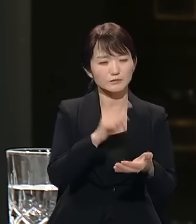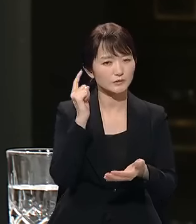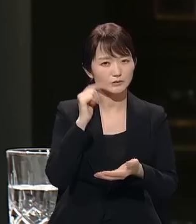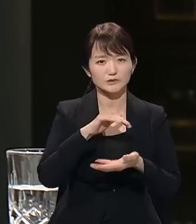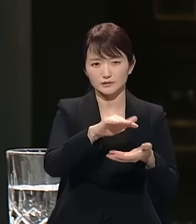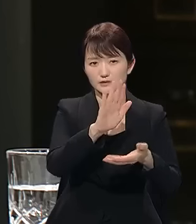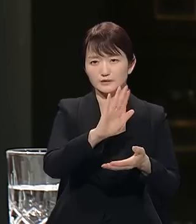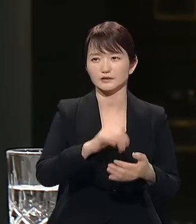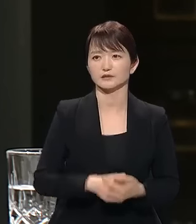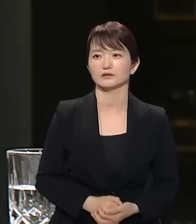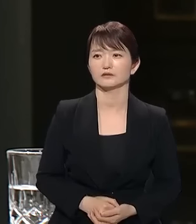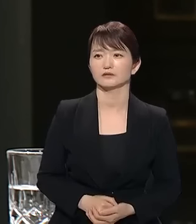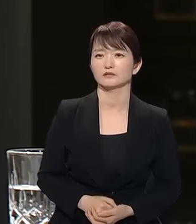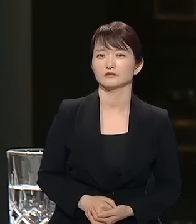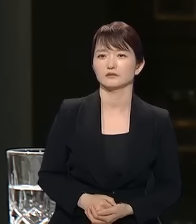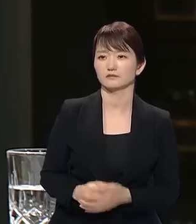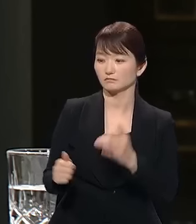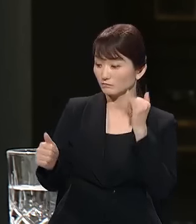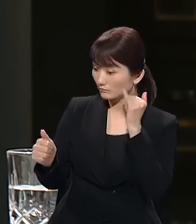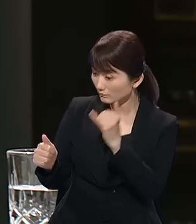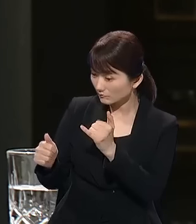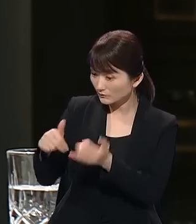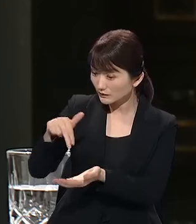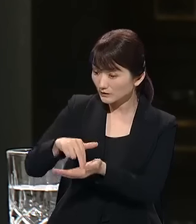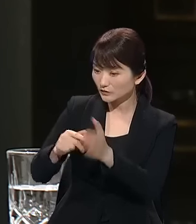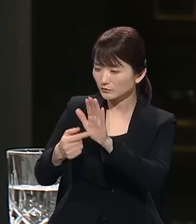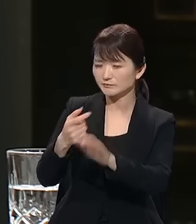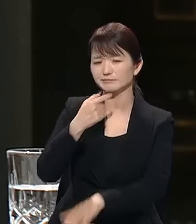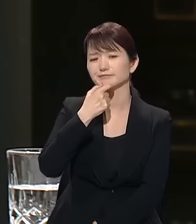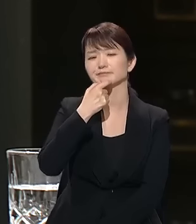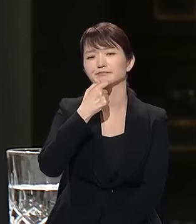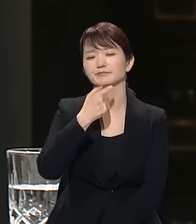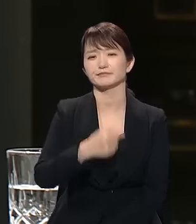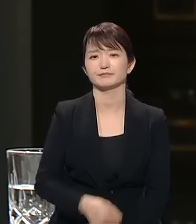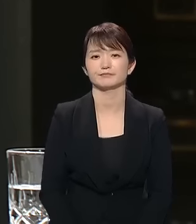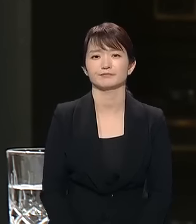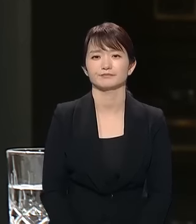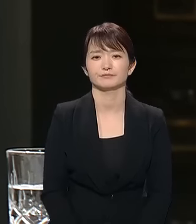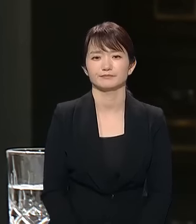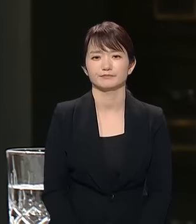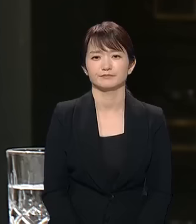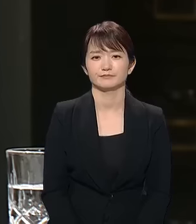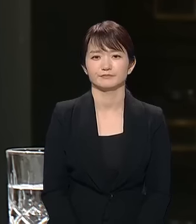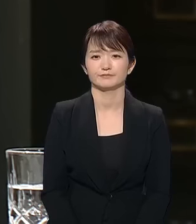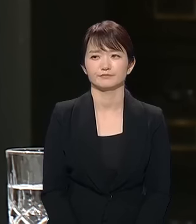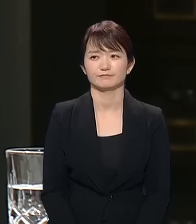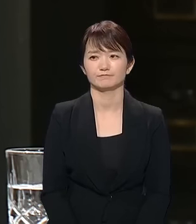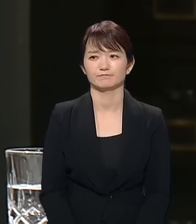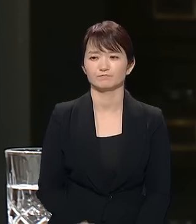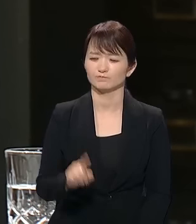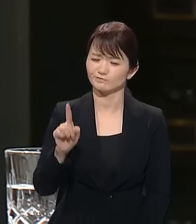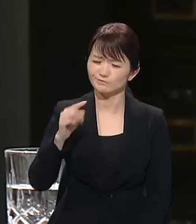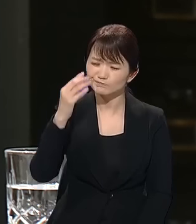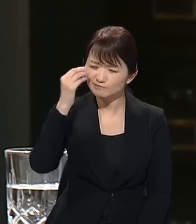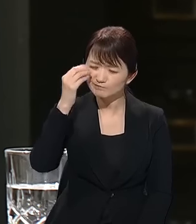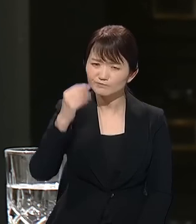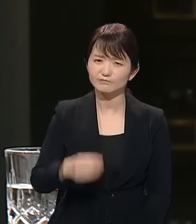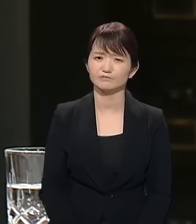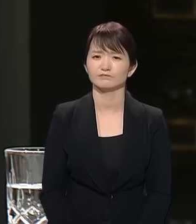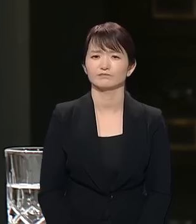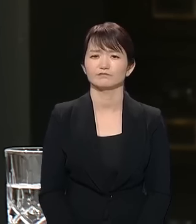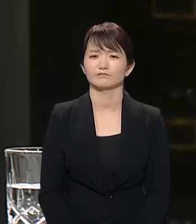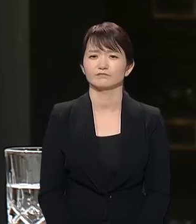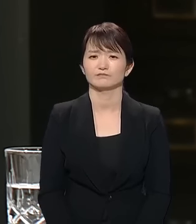입장을 밝히길 거부했습니다. 자, 오 교수님, 뭔가 좀 이상해요. 많이